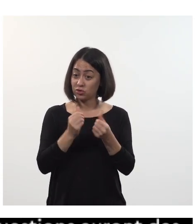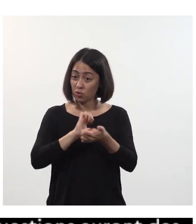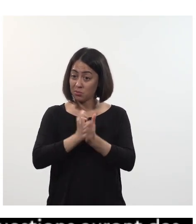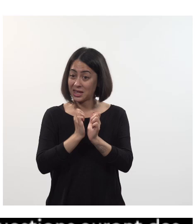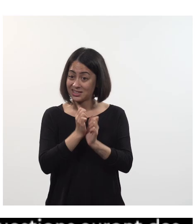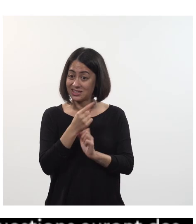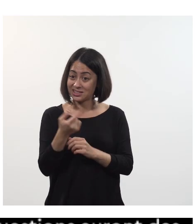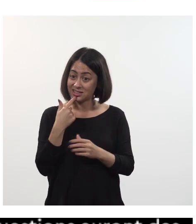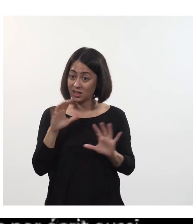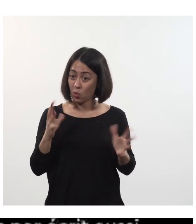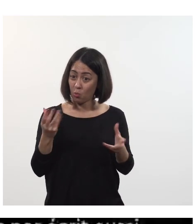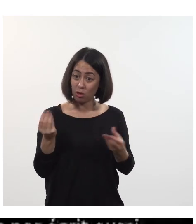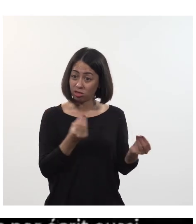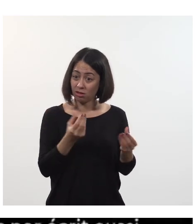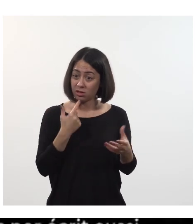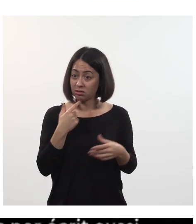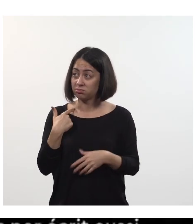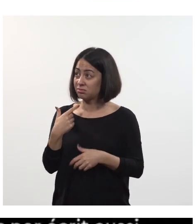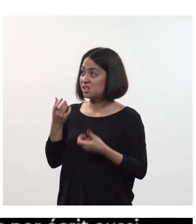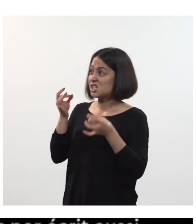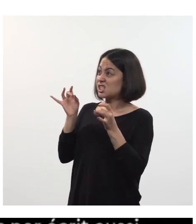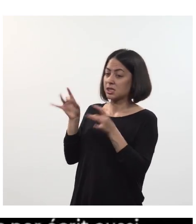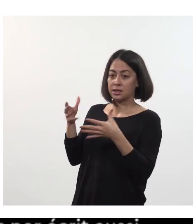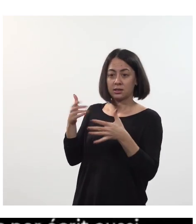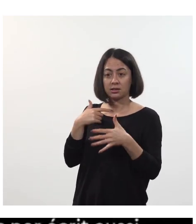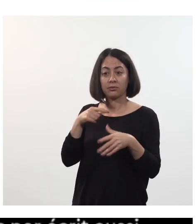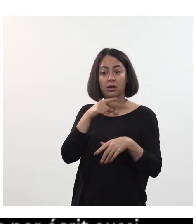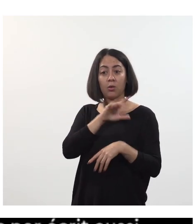Et est-ce que cette texture altère les qualités nutritionnelles?